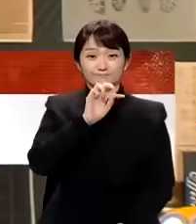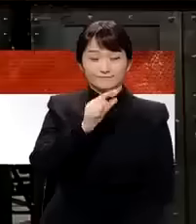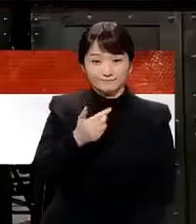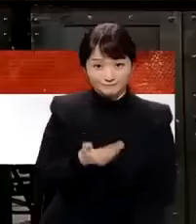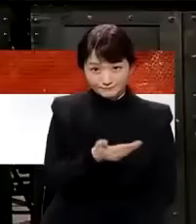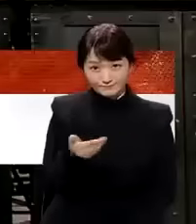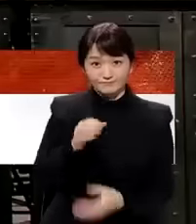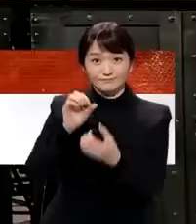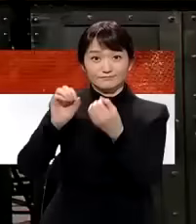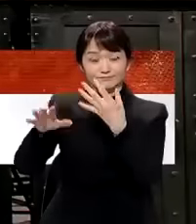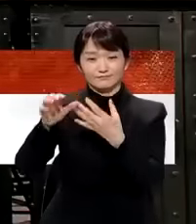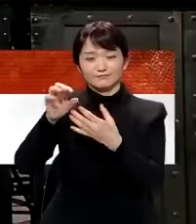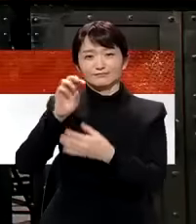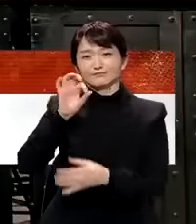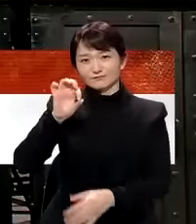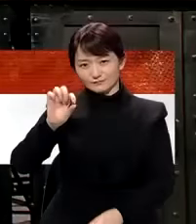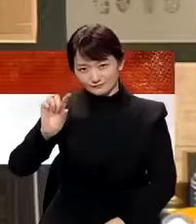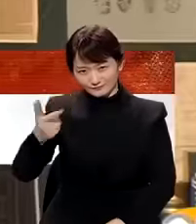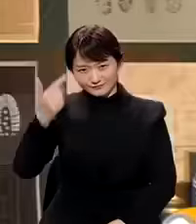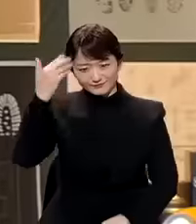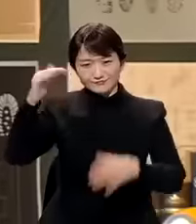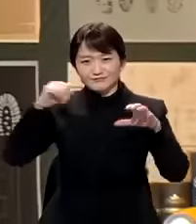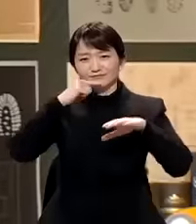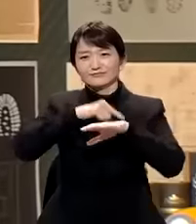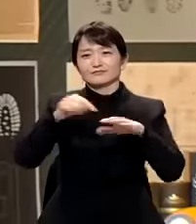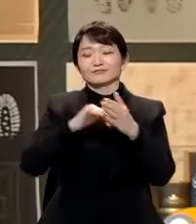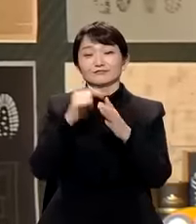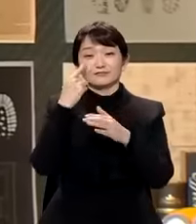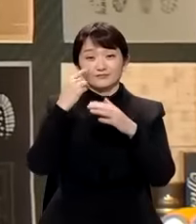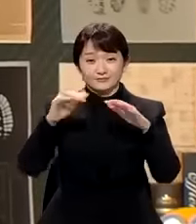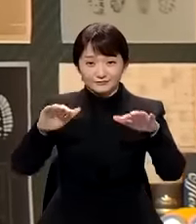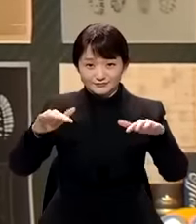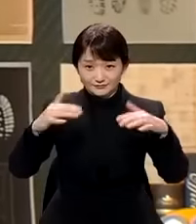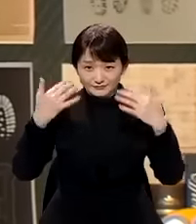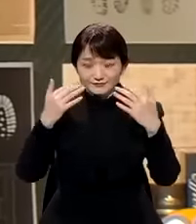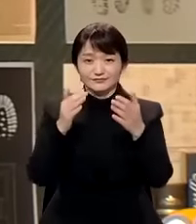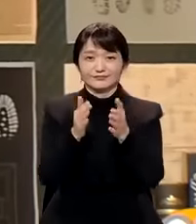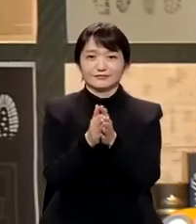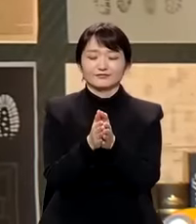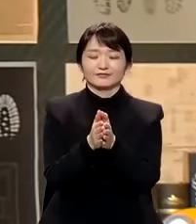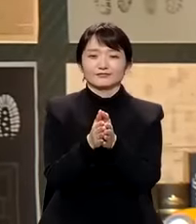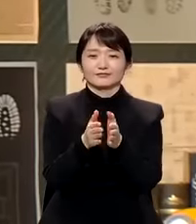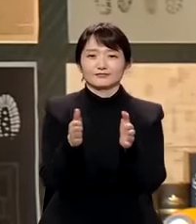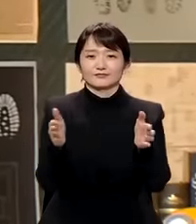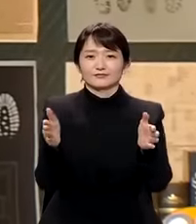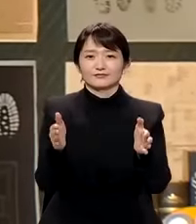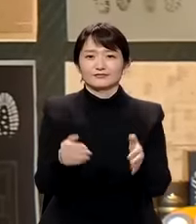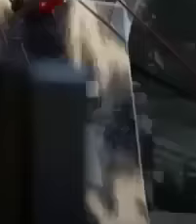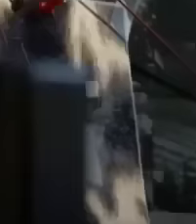4번 유세 6번 대한민국과 전세계 동포 가족 여러분의 시선을 모 모아서